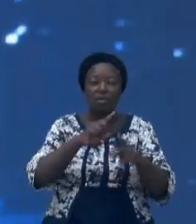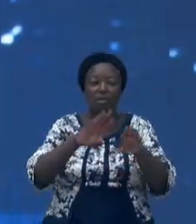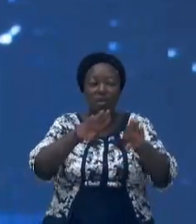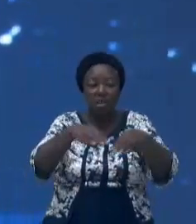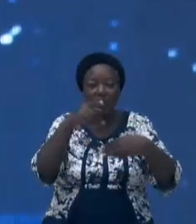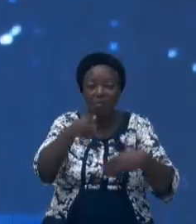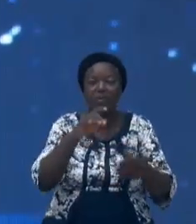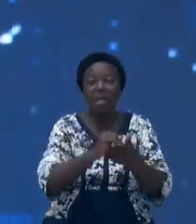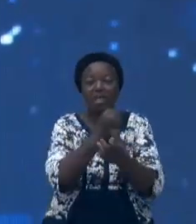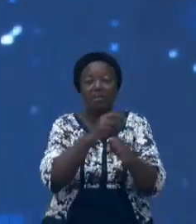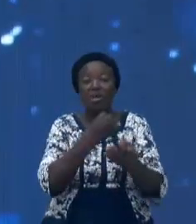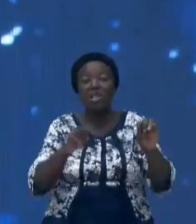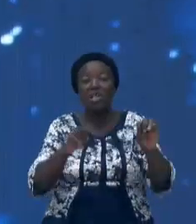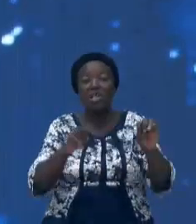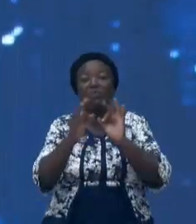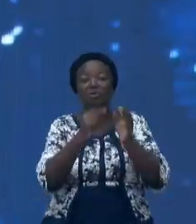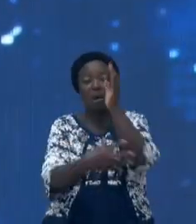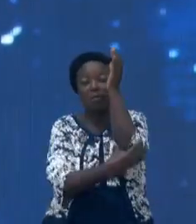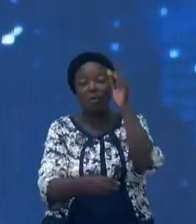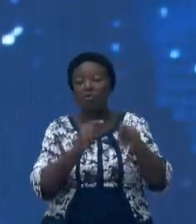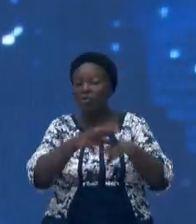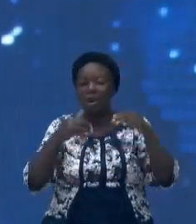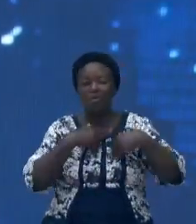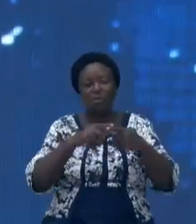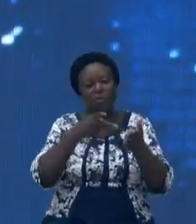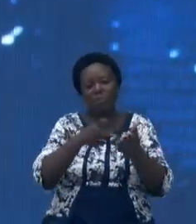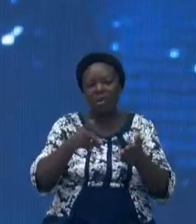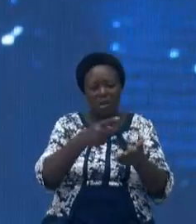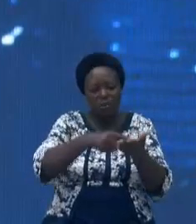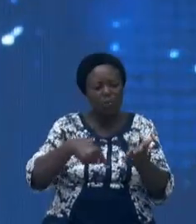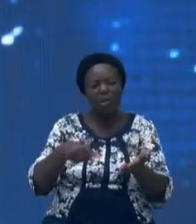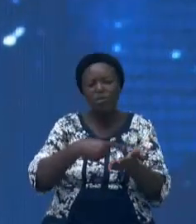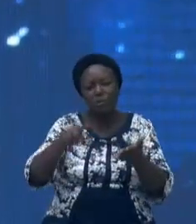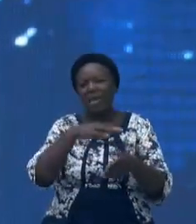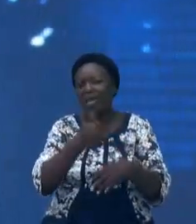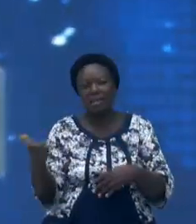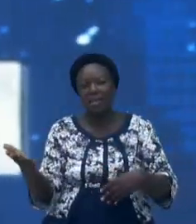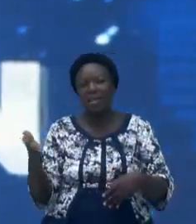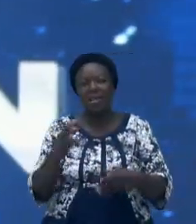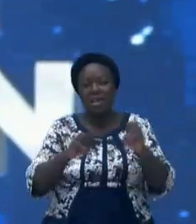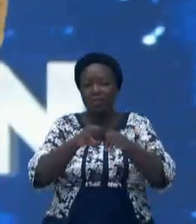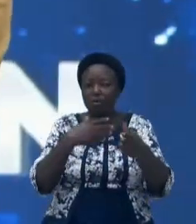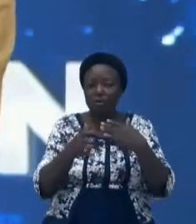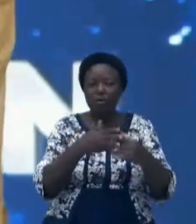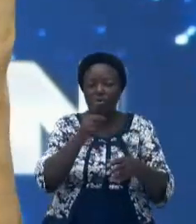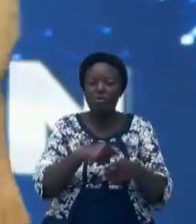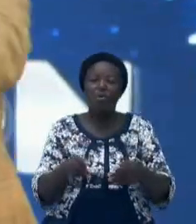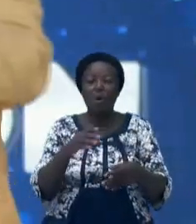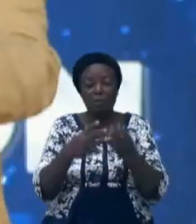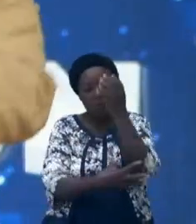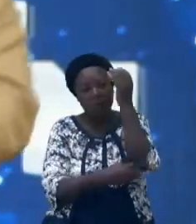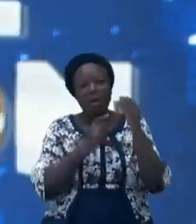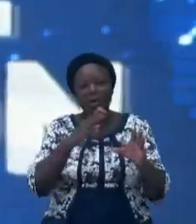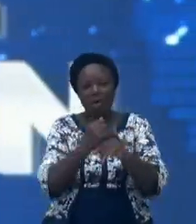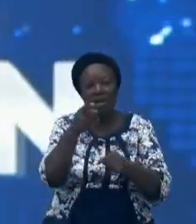pour le salut c'est lucho qui donne sens à lui même si tu es pauvre tu n'as rien à payer pour avoir le biais du